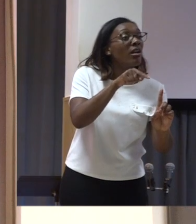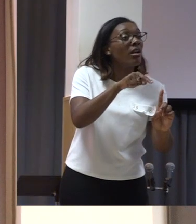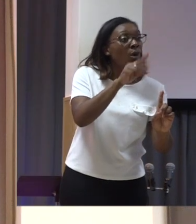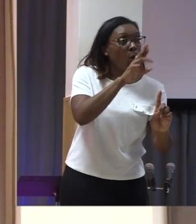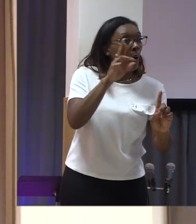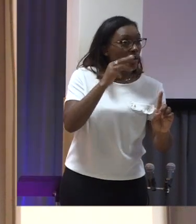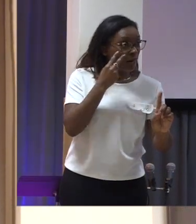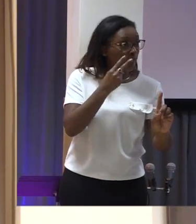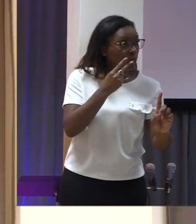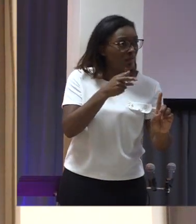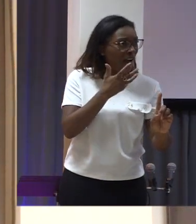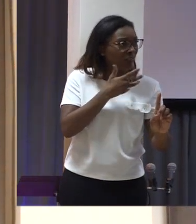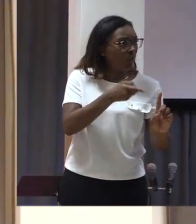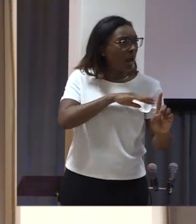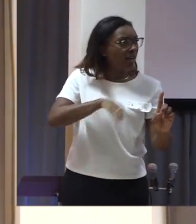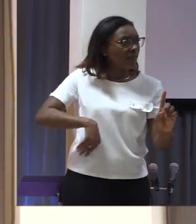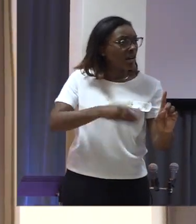Ce qui n'était pas le cas avec David.